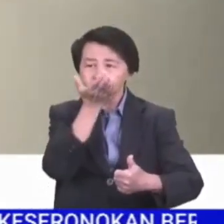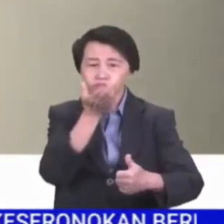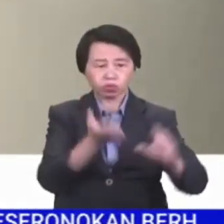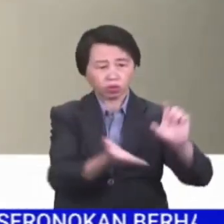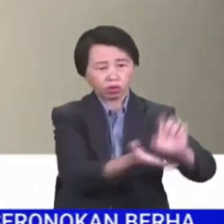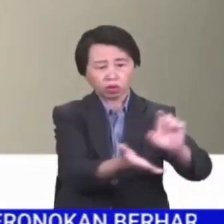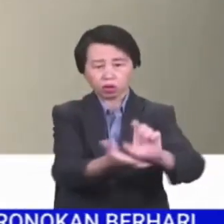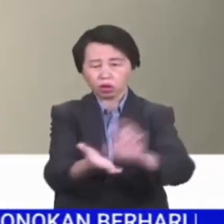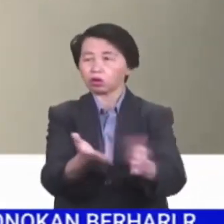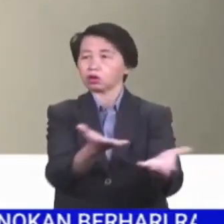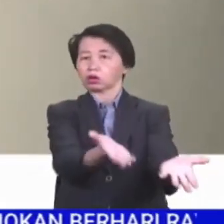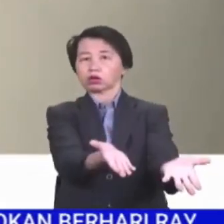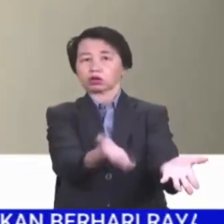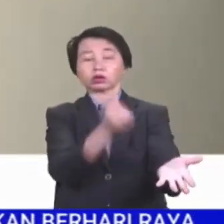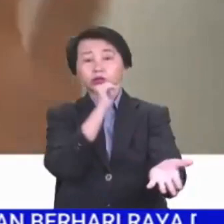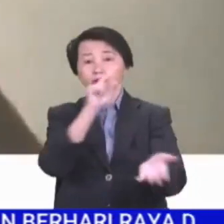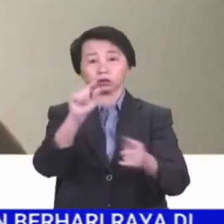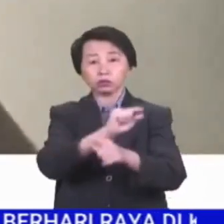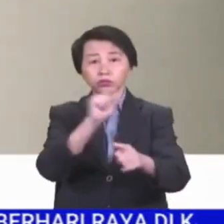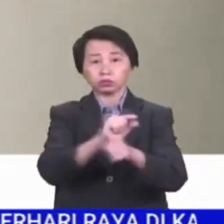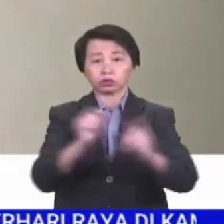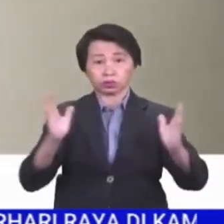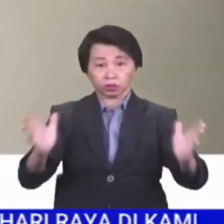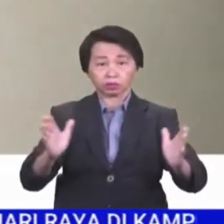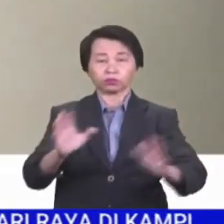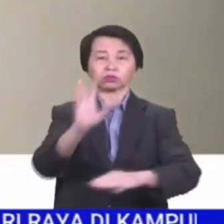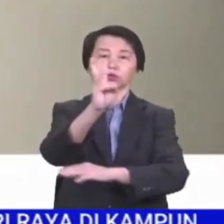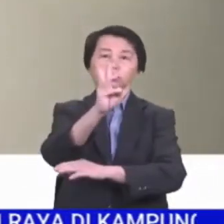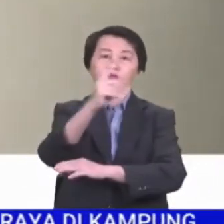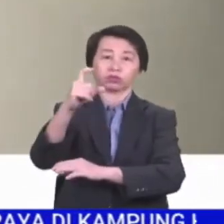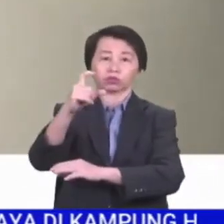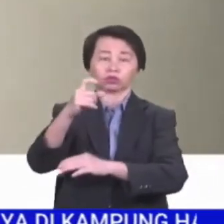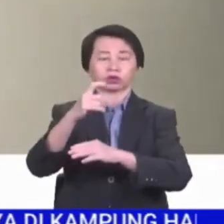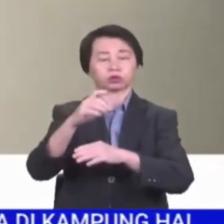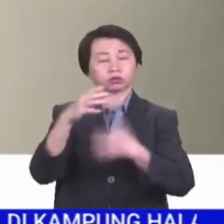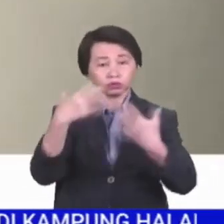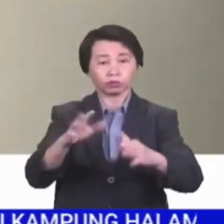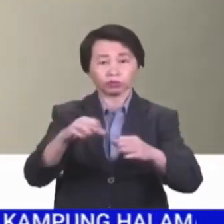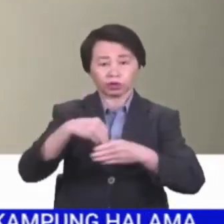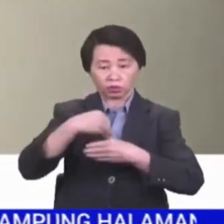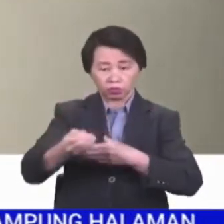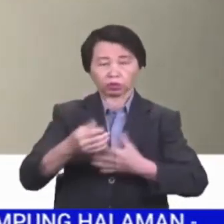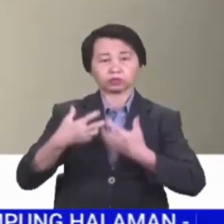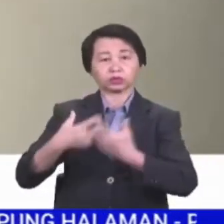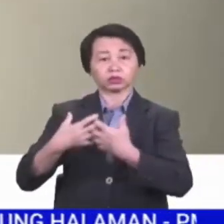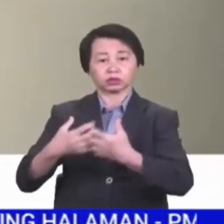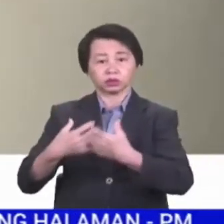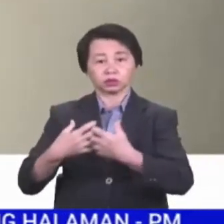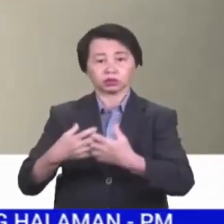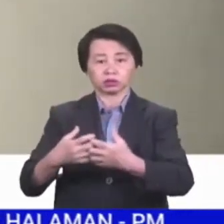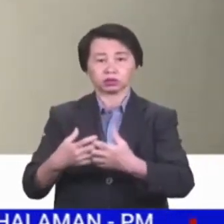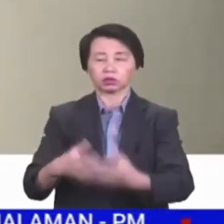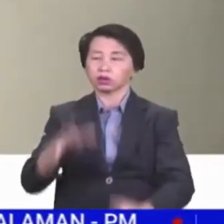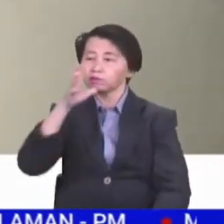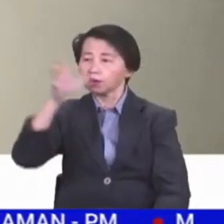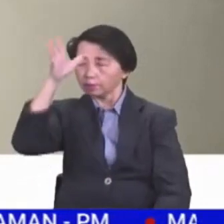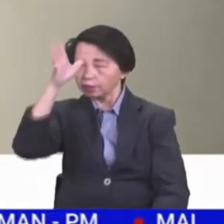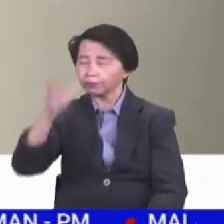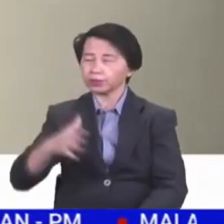yang tidak digunakan dalam tempoh 6 bulan selepas dikeluarkan oleh pengelak. Ibu bapa